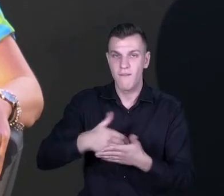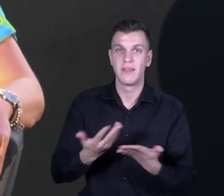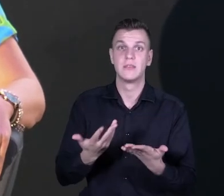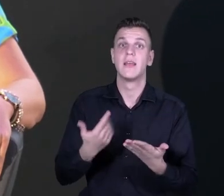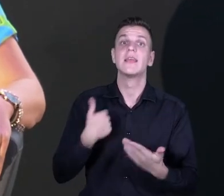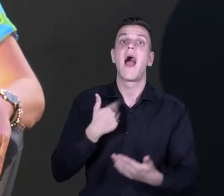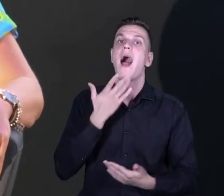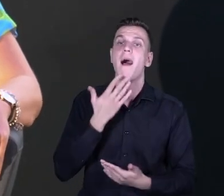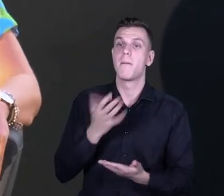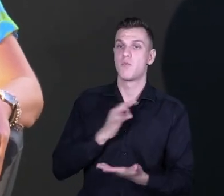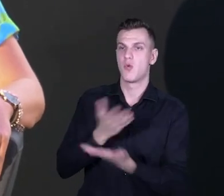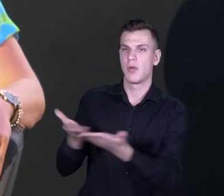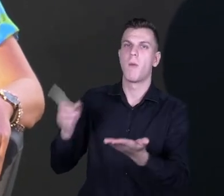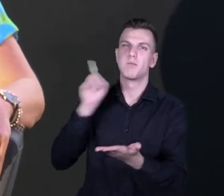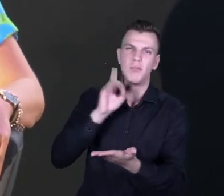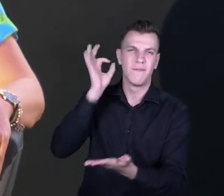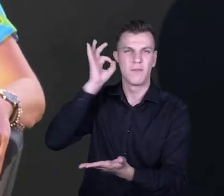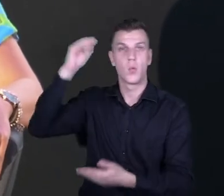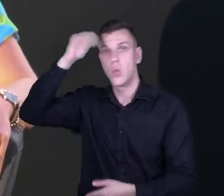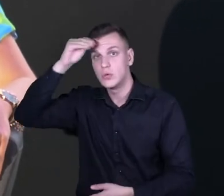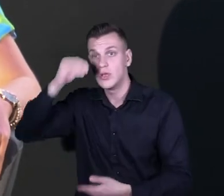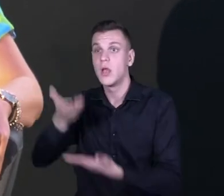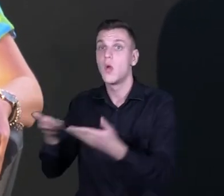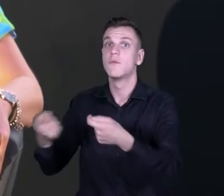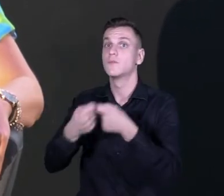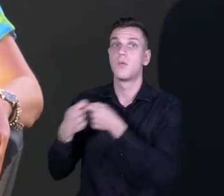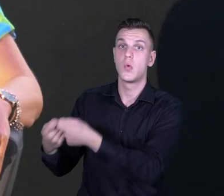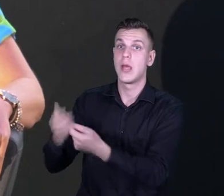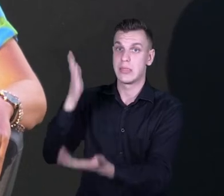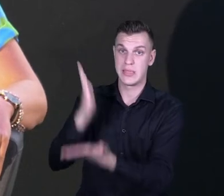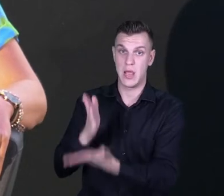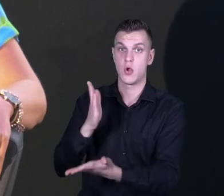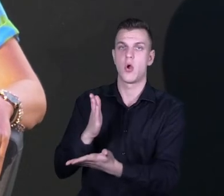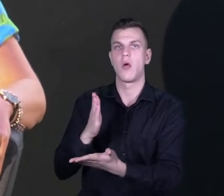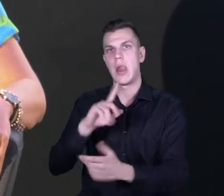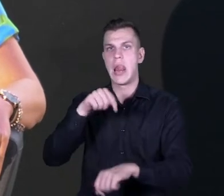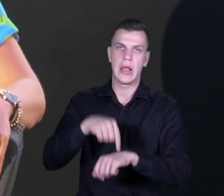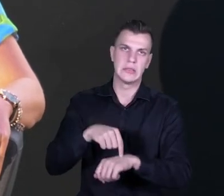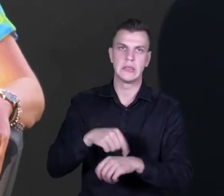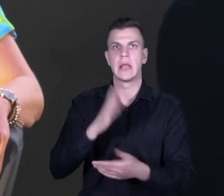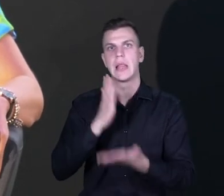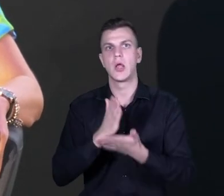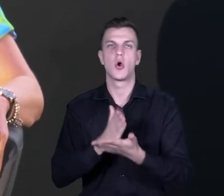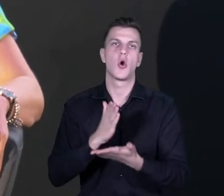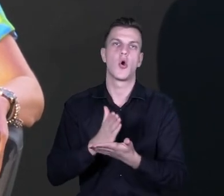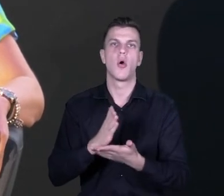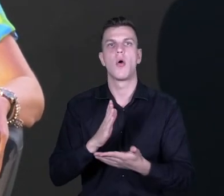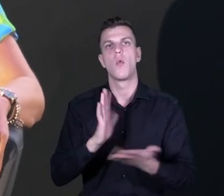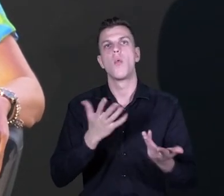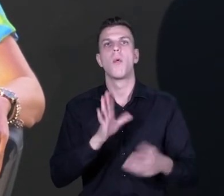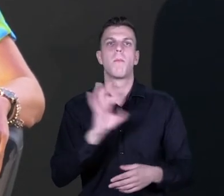moi uczniowie współpracowali ze sobą nie tylko podczas lekcji, wybranych lekcji, zwłaszcza u tych nauczycieli,